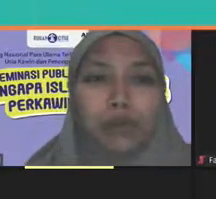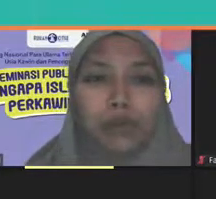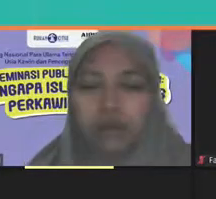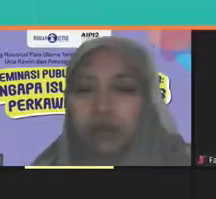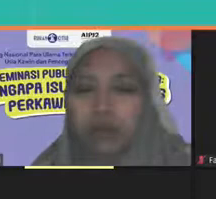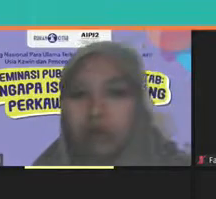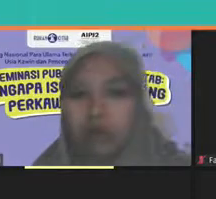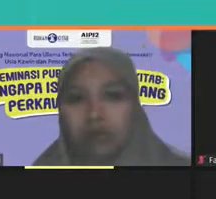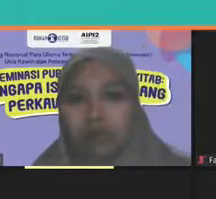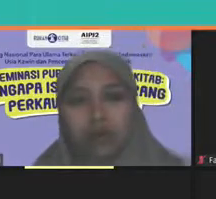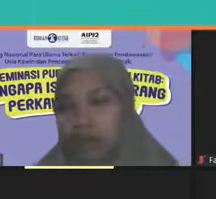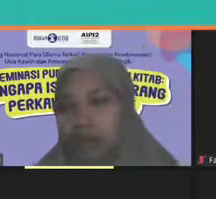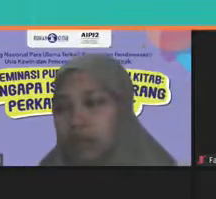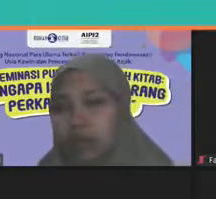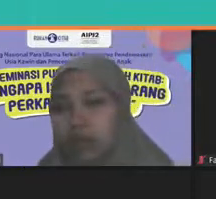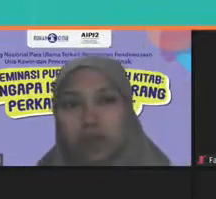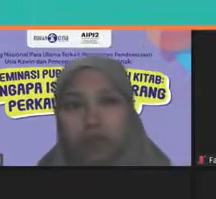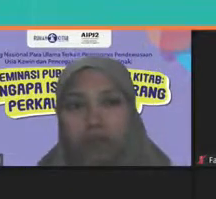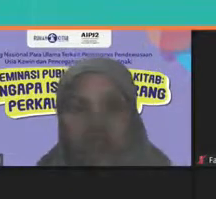ada.